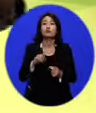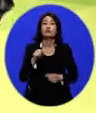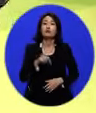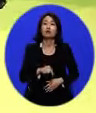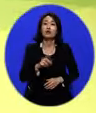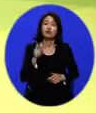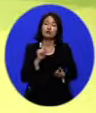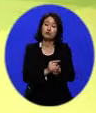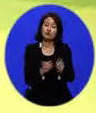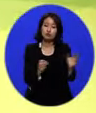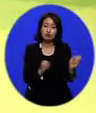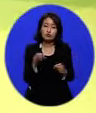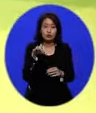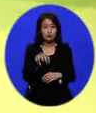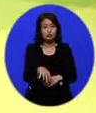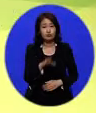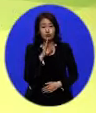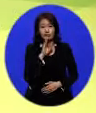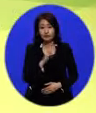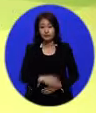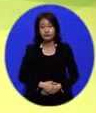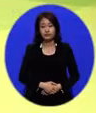여기는 그냥 이야기를 나누는 곳이에요.